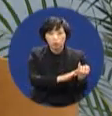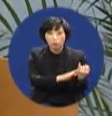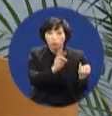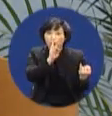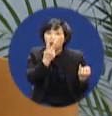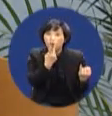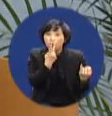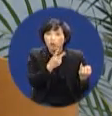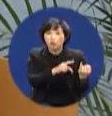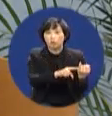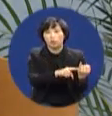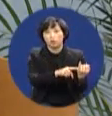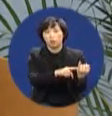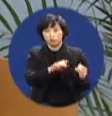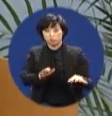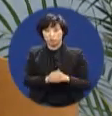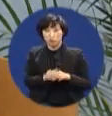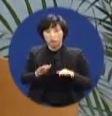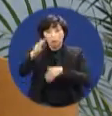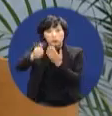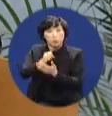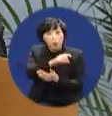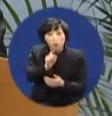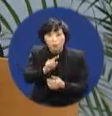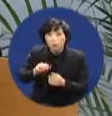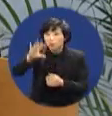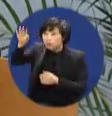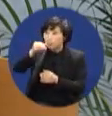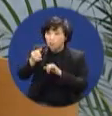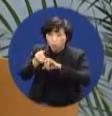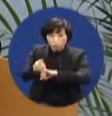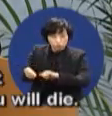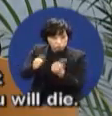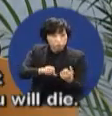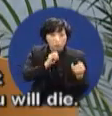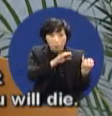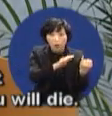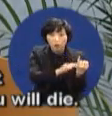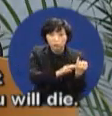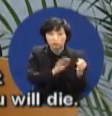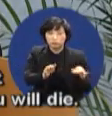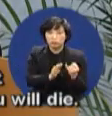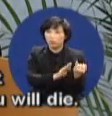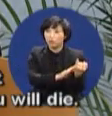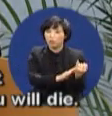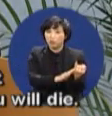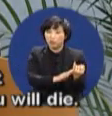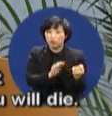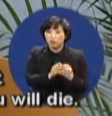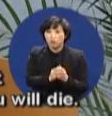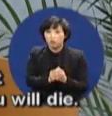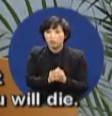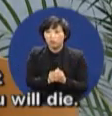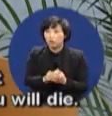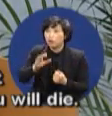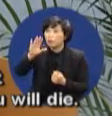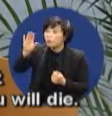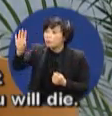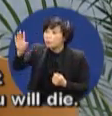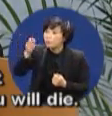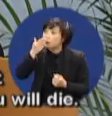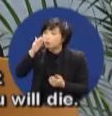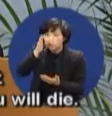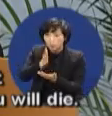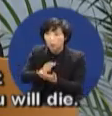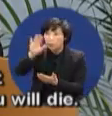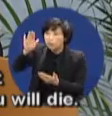거야. 아니 먹으면 종종 죽는다고 했는데 먹지도 말고 만지지도 말라 왜 들어가? 또